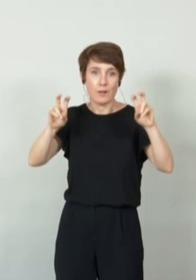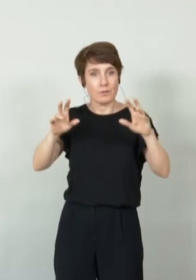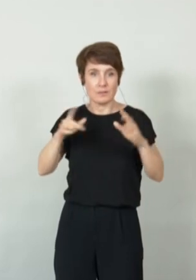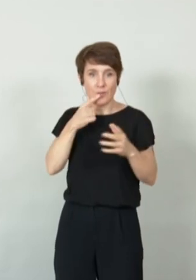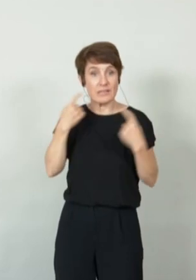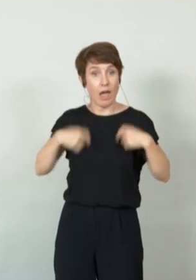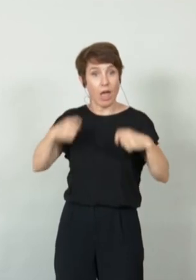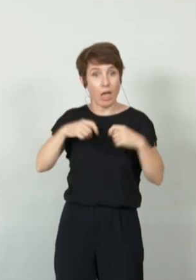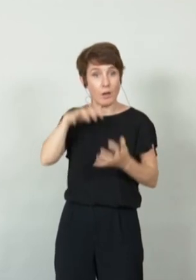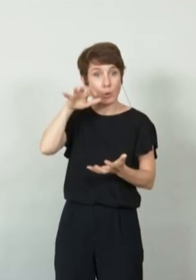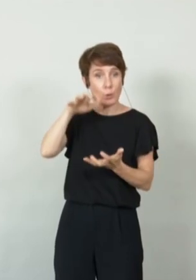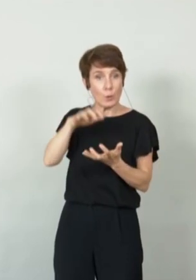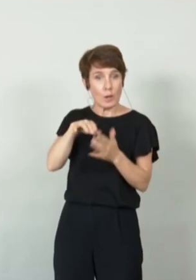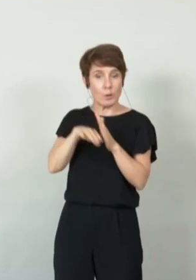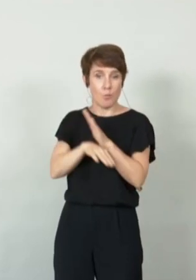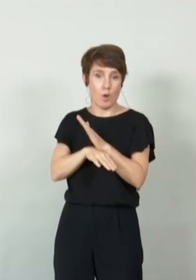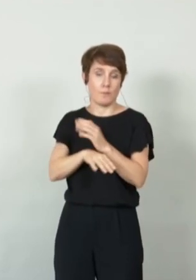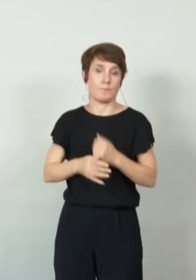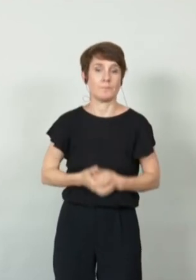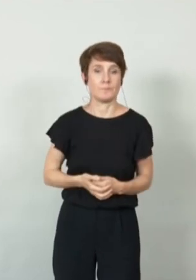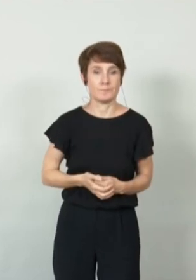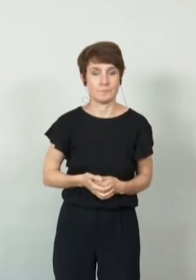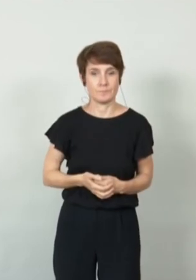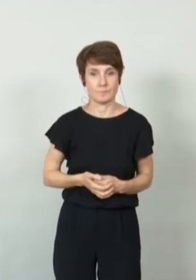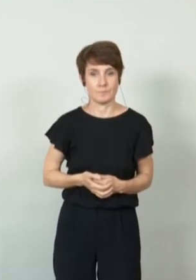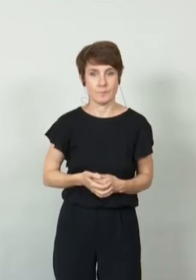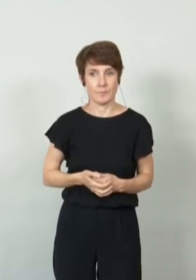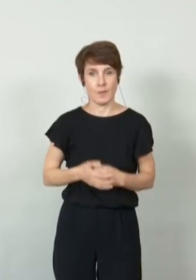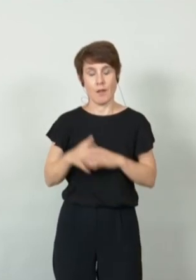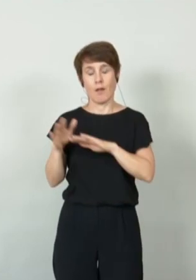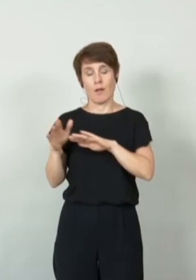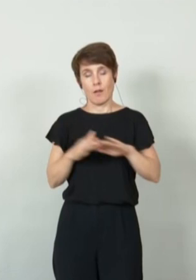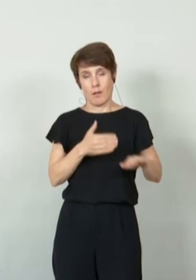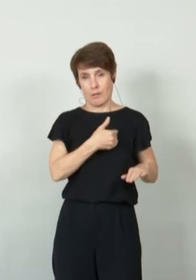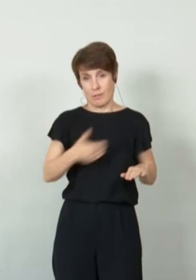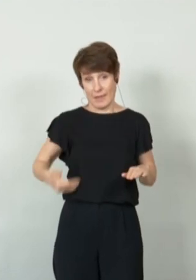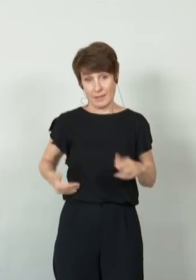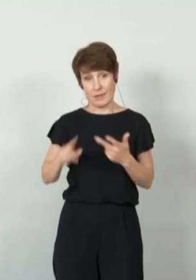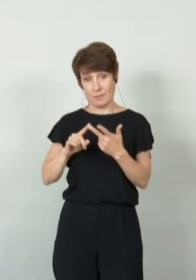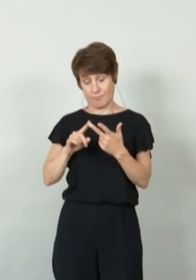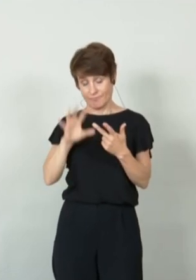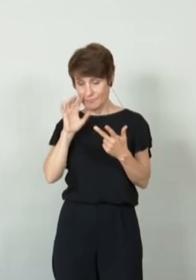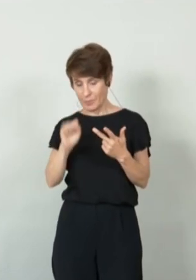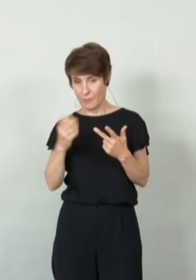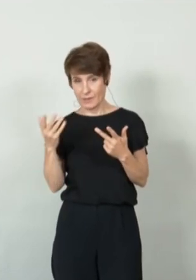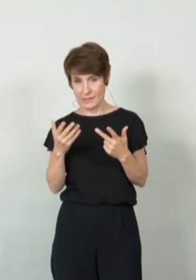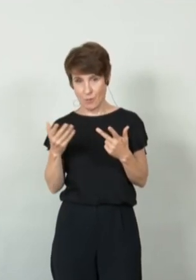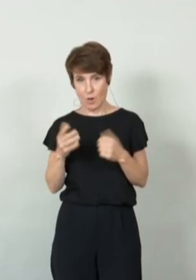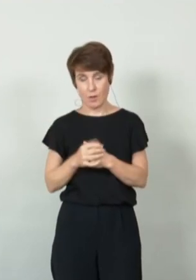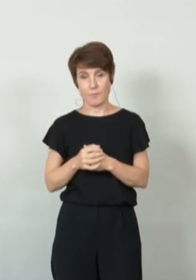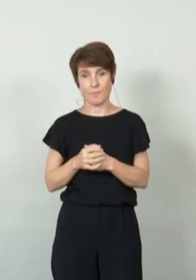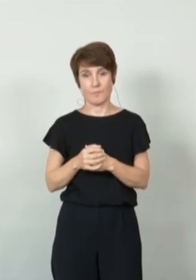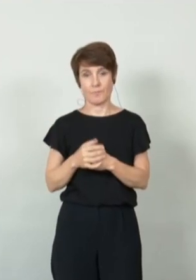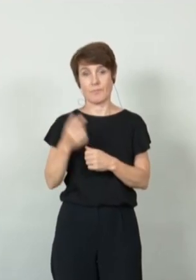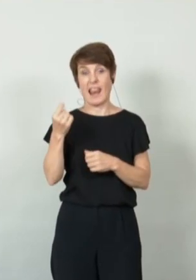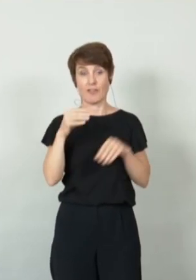l'impact de la croissance du point d'indice enfin troisième fait notable l'augmentation considérable des provisions qui